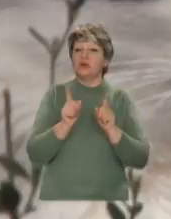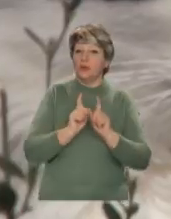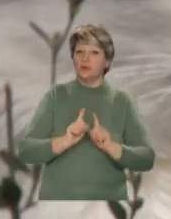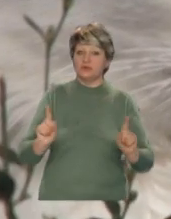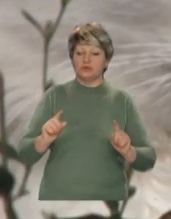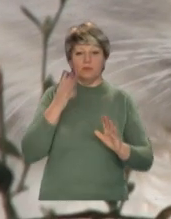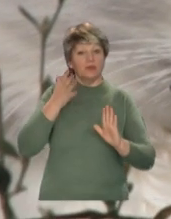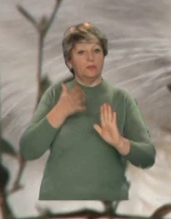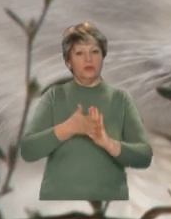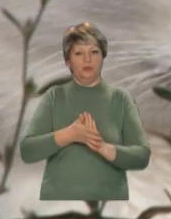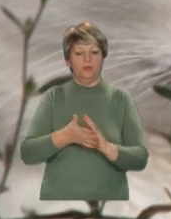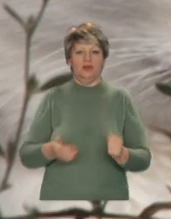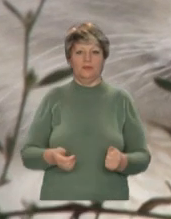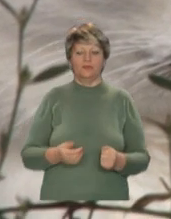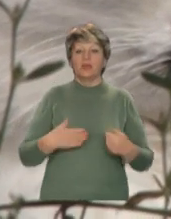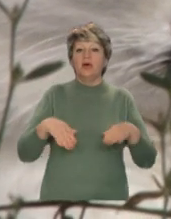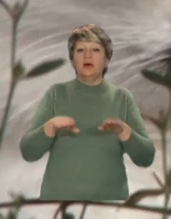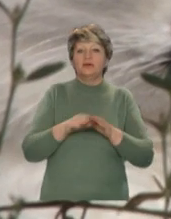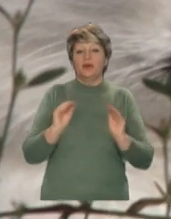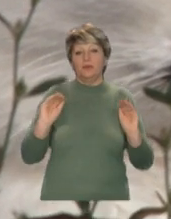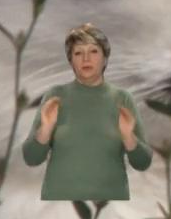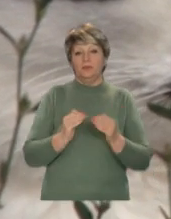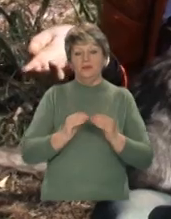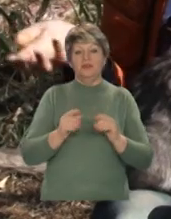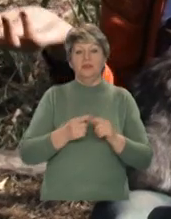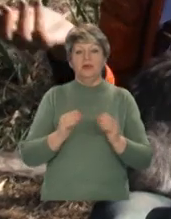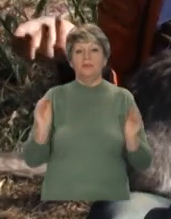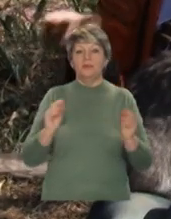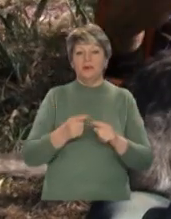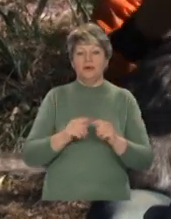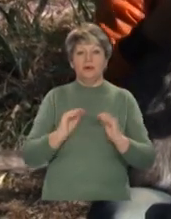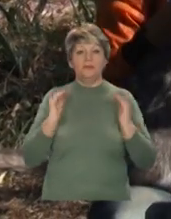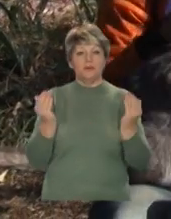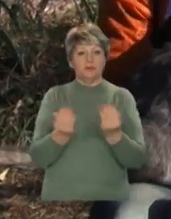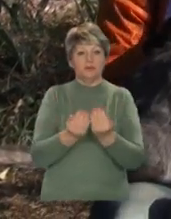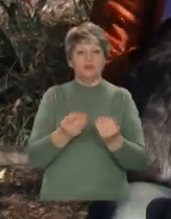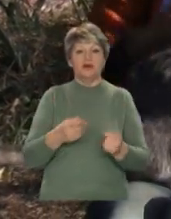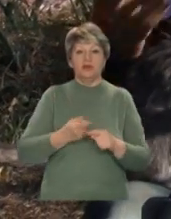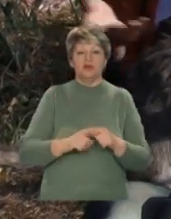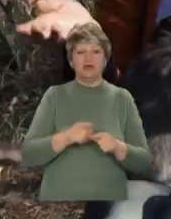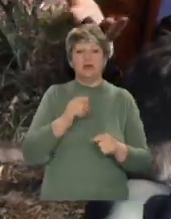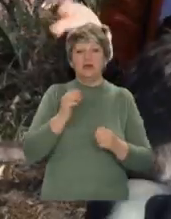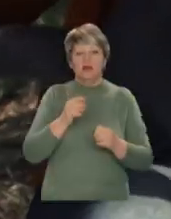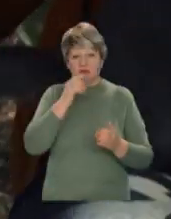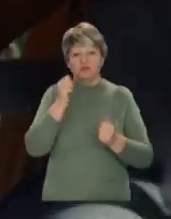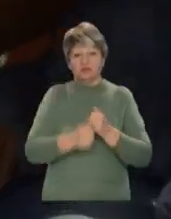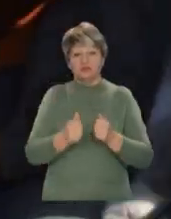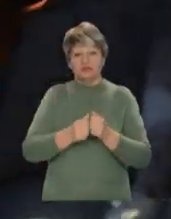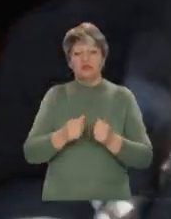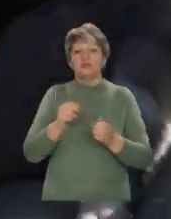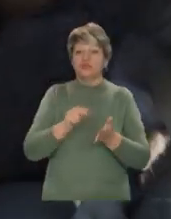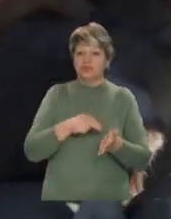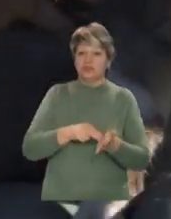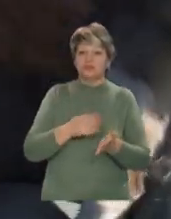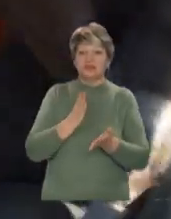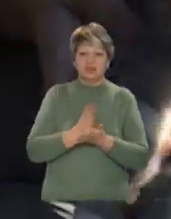его. Такий міні-притулок сімейного типу – часто єдиний шанс на виживання для котів, які потрапили в біду. Адже у Черкасах діє лише